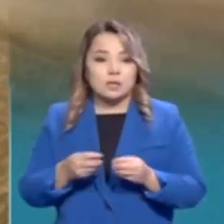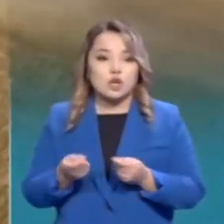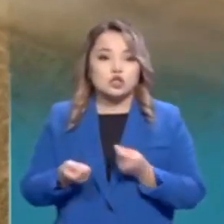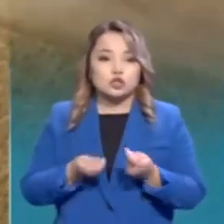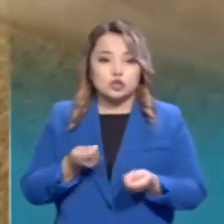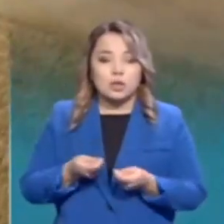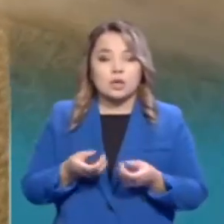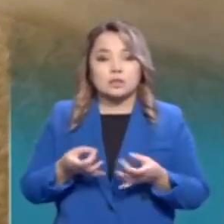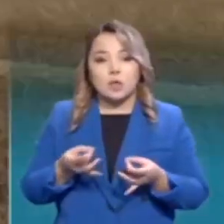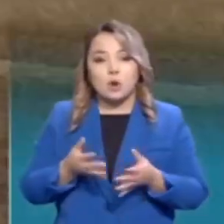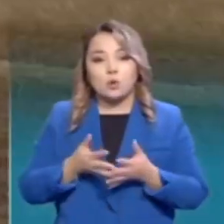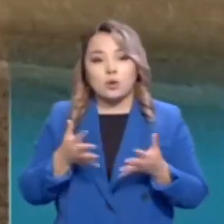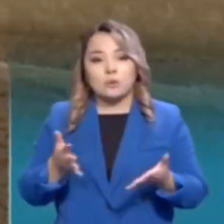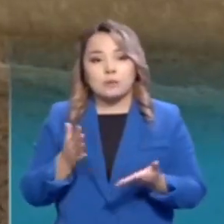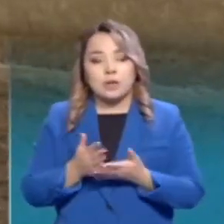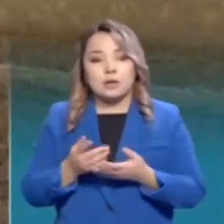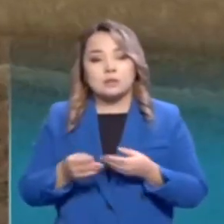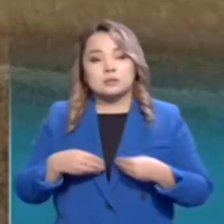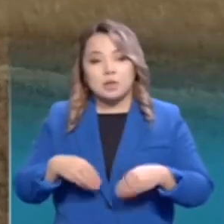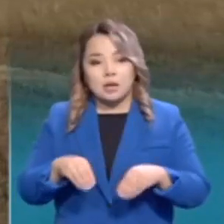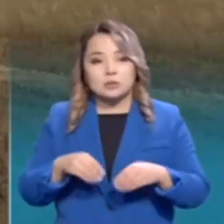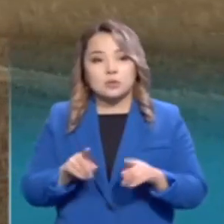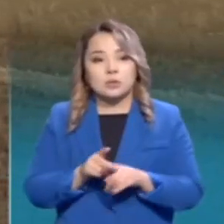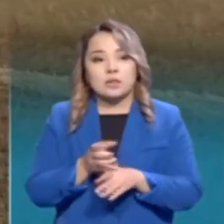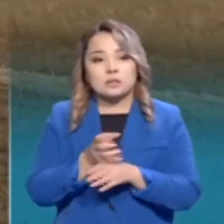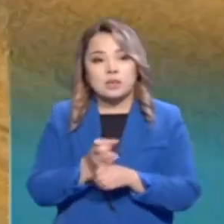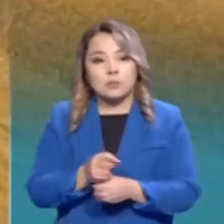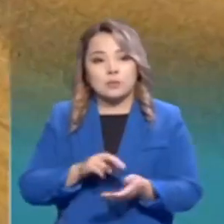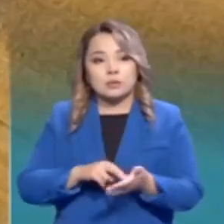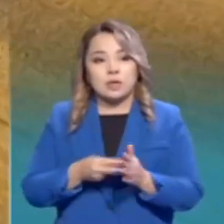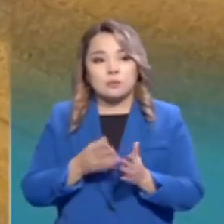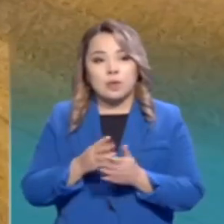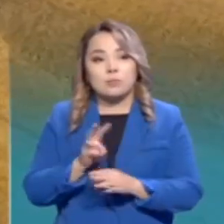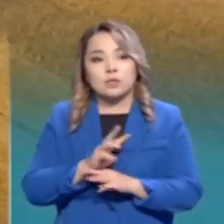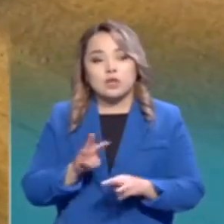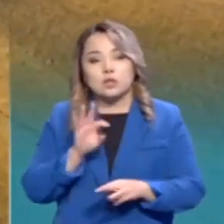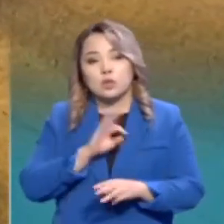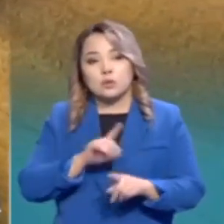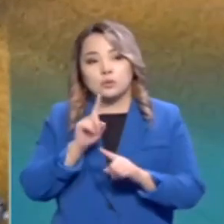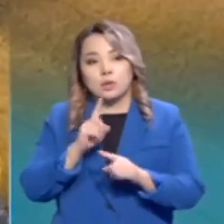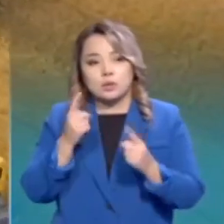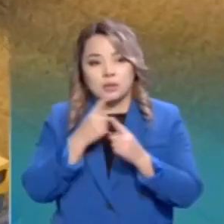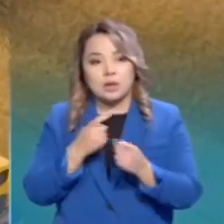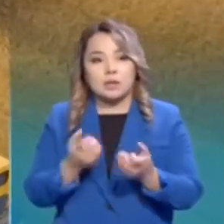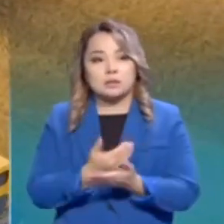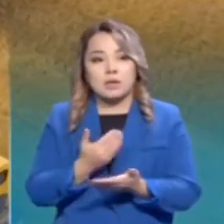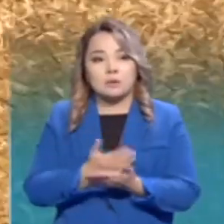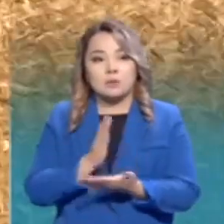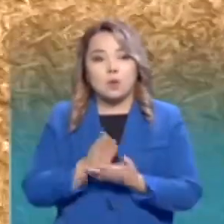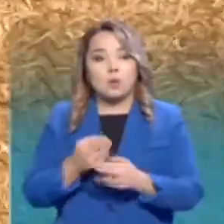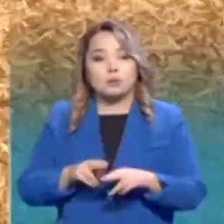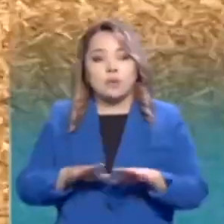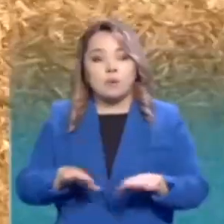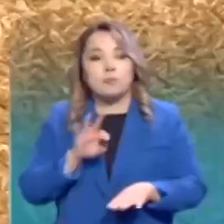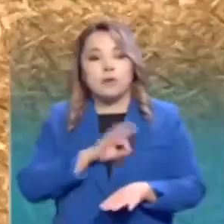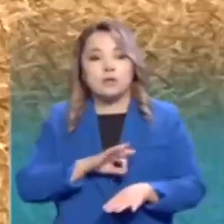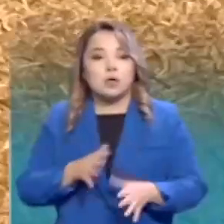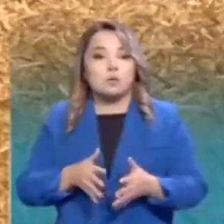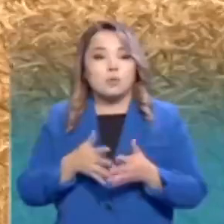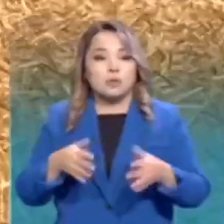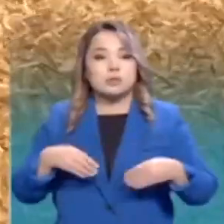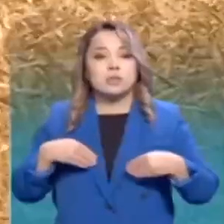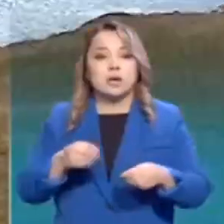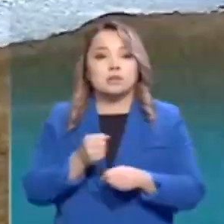секілді ылғал көп қажет ететін дақылдардың алаңдары қысқарып келеді. Министр бұдан еш ұтылмаймыз деген ұстанымда. Оның орнына пайда жоғары өнімдер